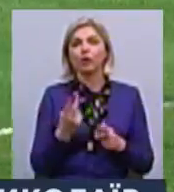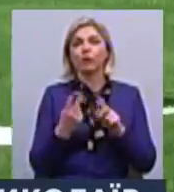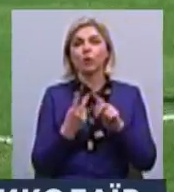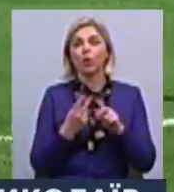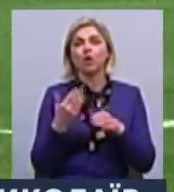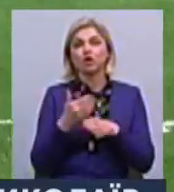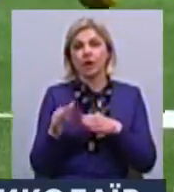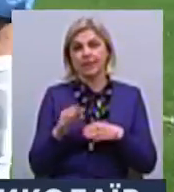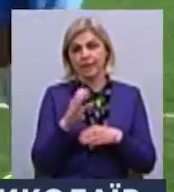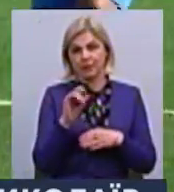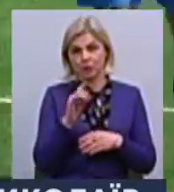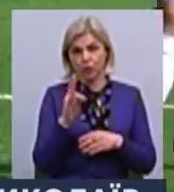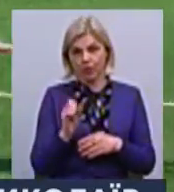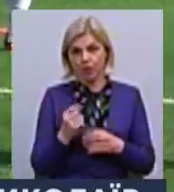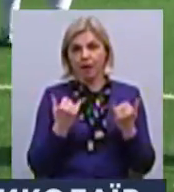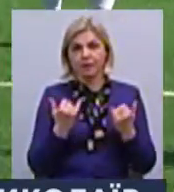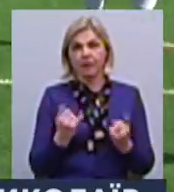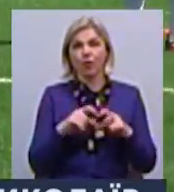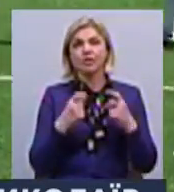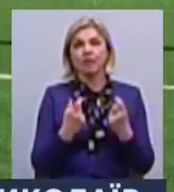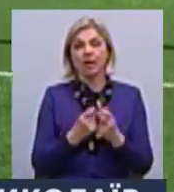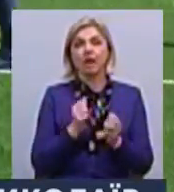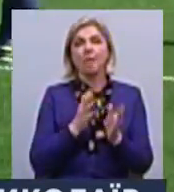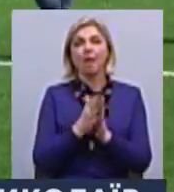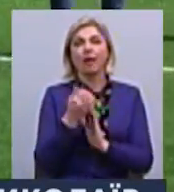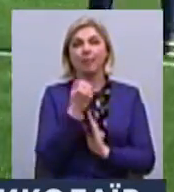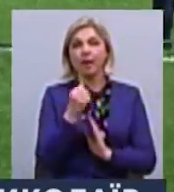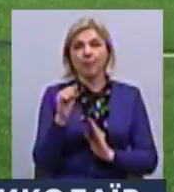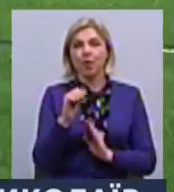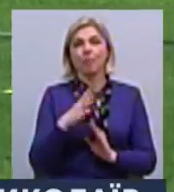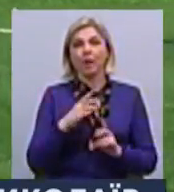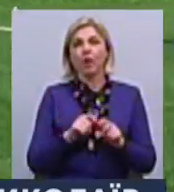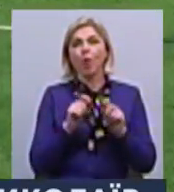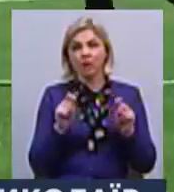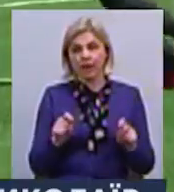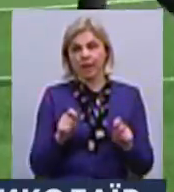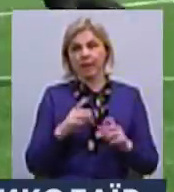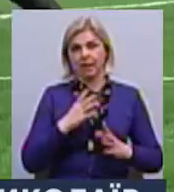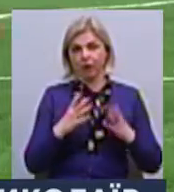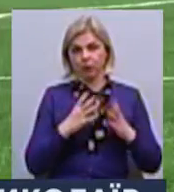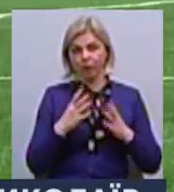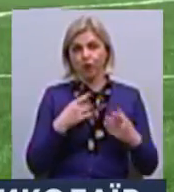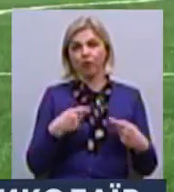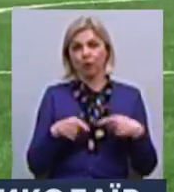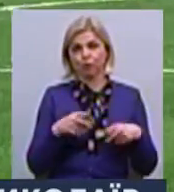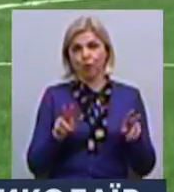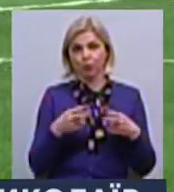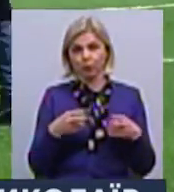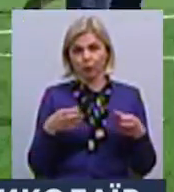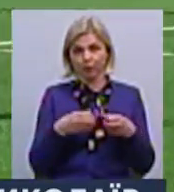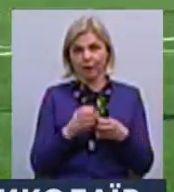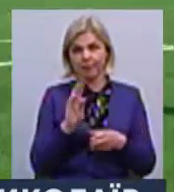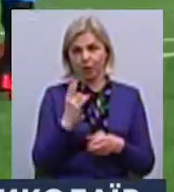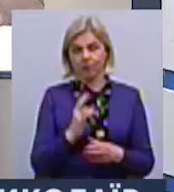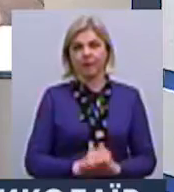частини сезону. Сьогодні на стадіоні у парку «Перемога» відбулося відкрите тренування муніципального футбольного клубу